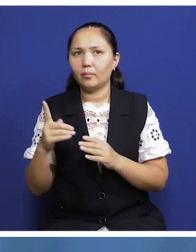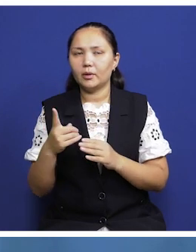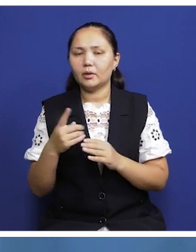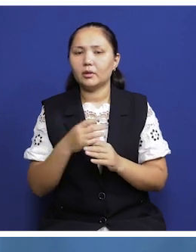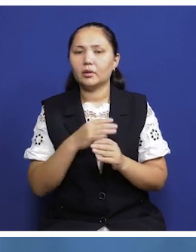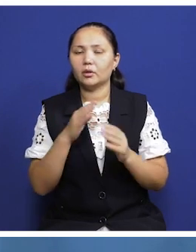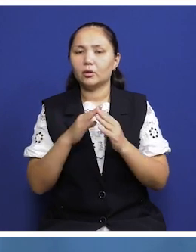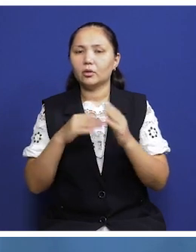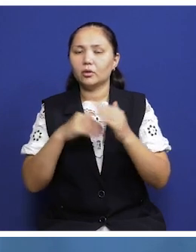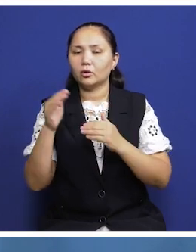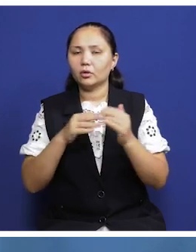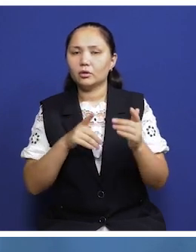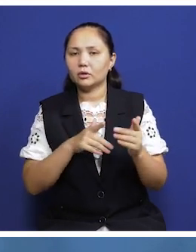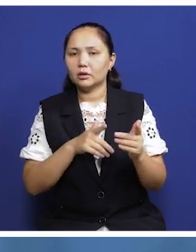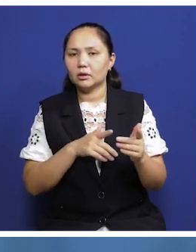құрылысы жүргізілді.